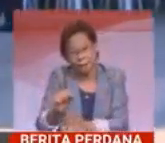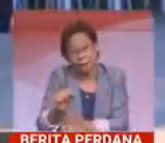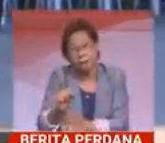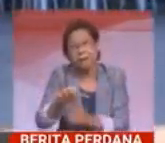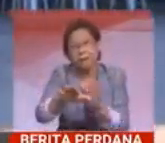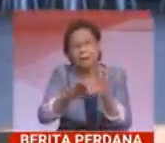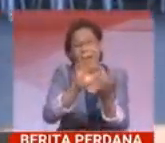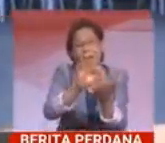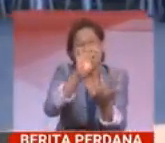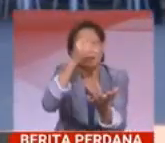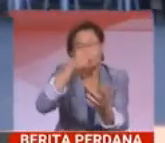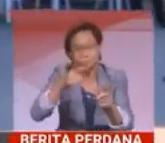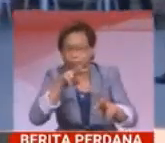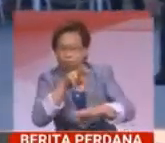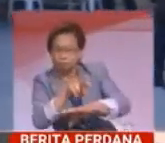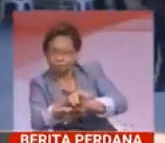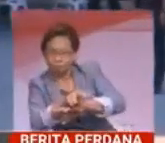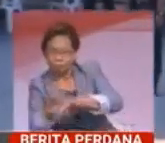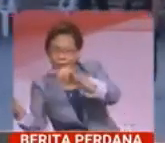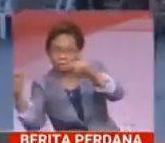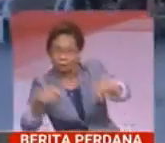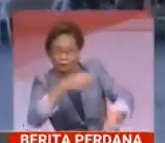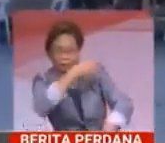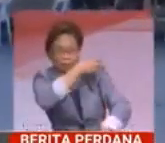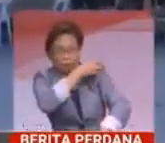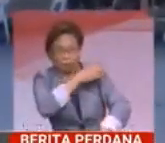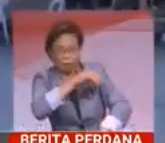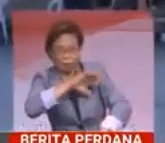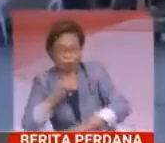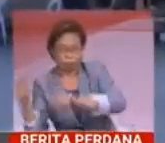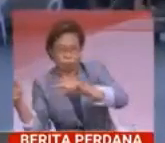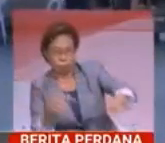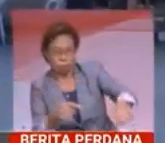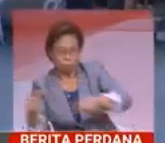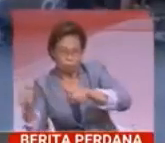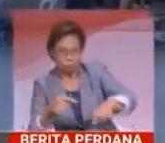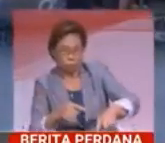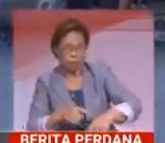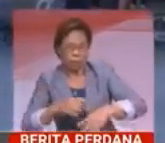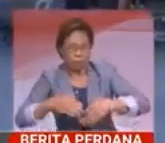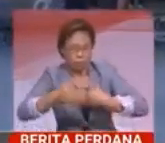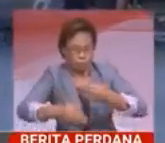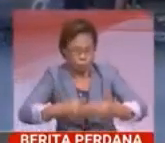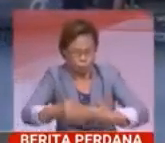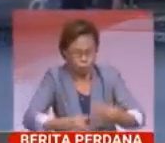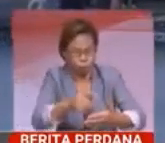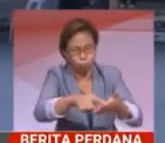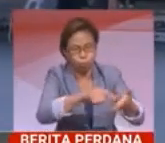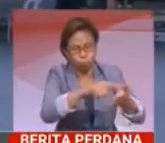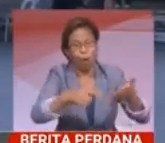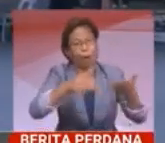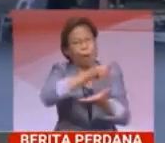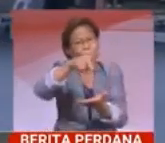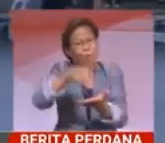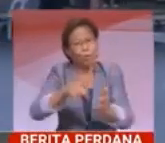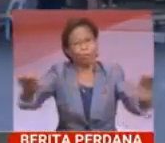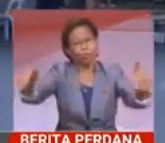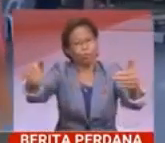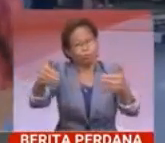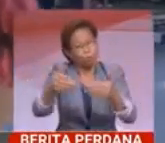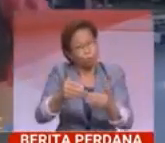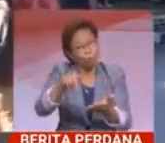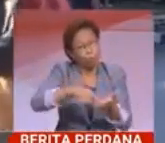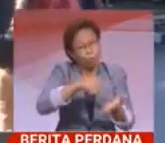dilantik untuk memantau kehadiran pegawai dan anggota serta pencalonan proses pengujian tupai pusat pengunjung